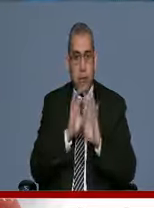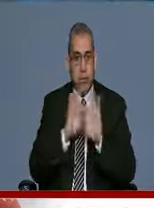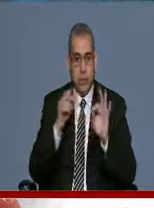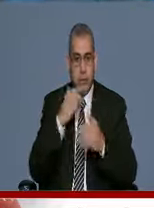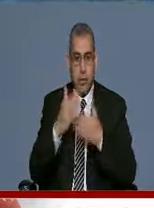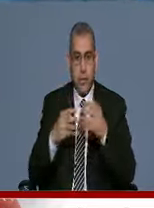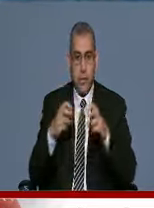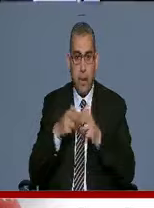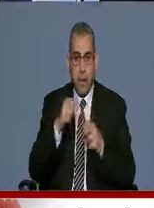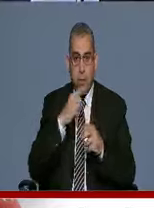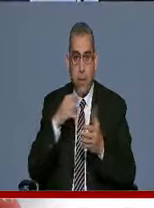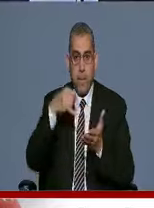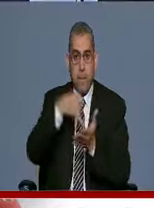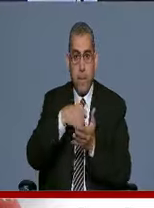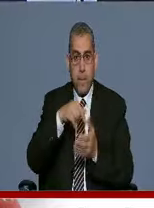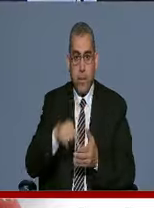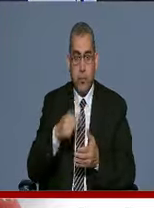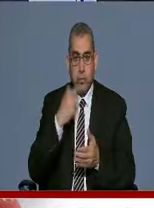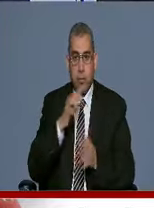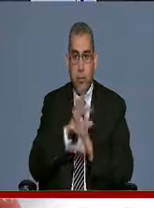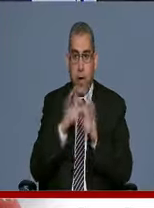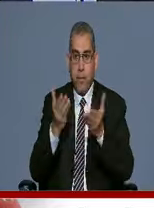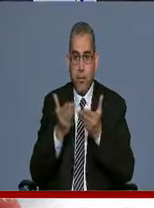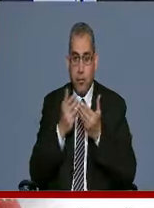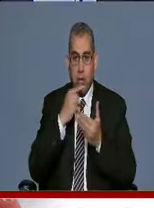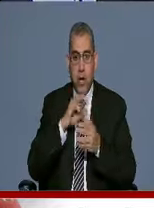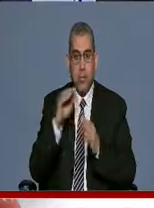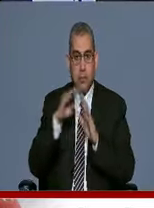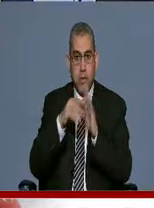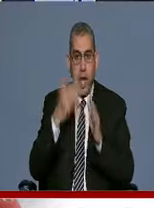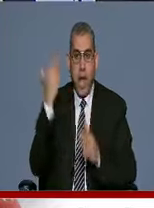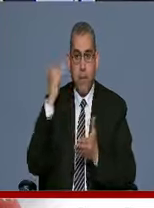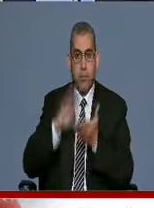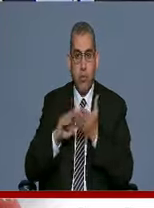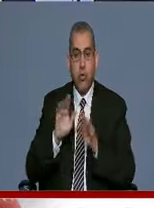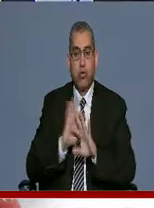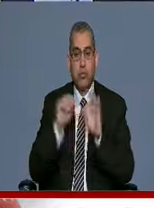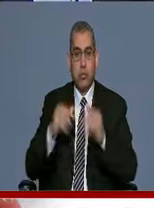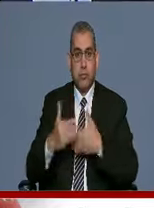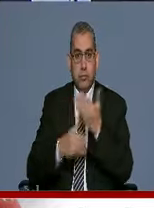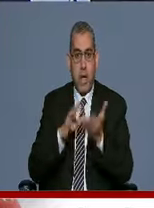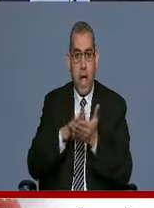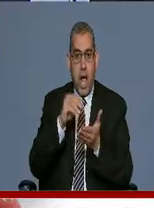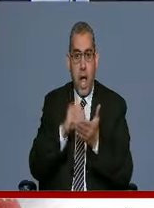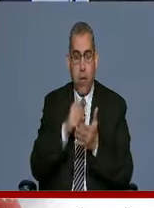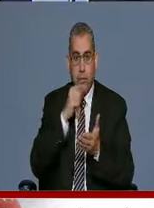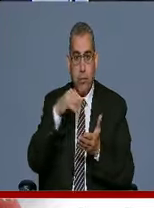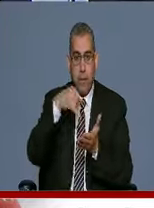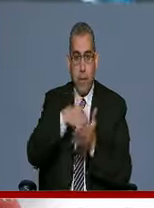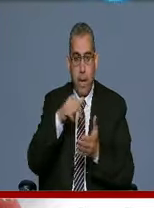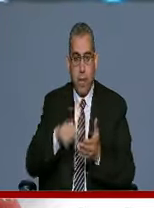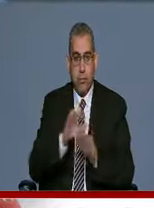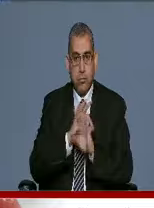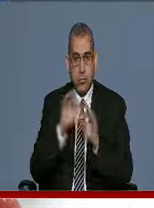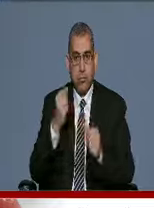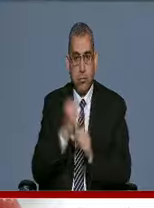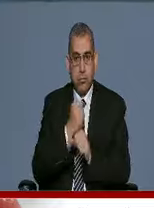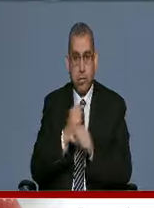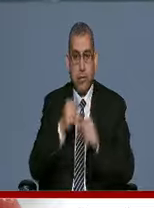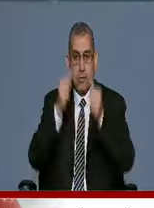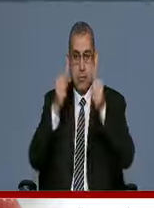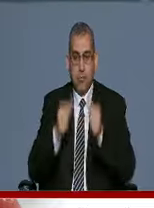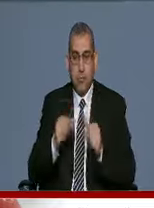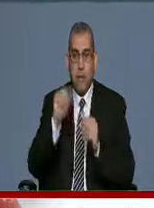المعرض. المركز وفر لنا مميزات جديدة فندم ما كانتش موجودة قبل كده. أول وأهم ميزة أن المركز قادر يستضيف بيانات